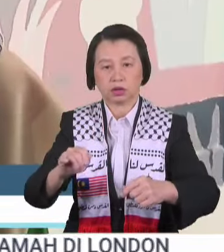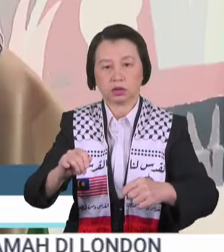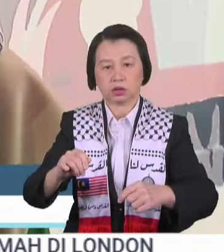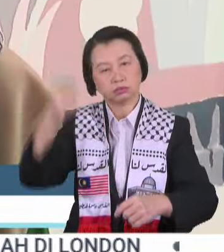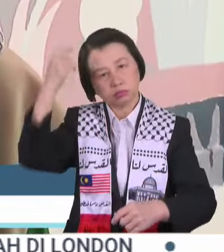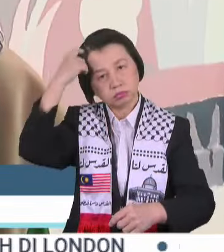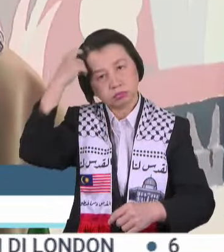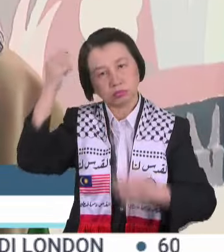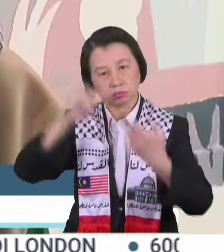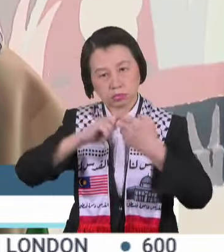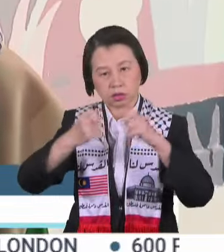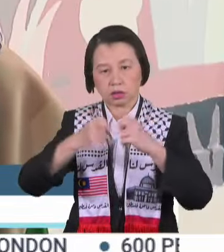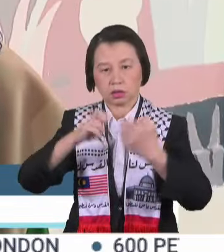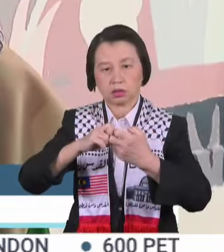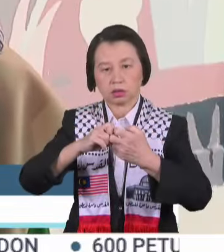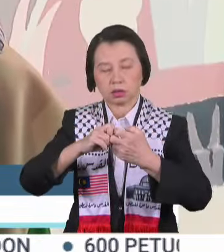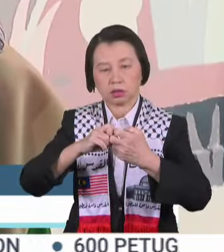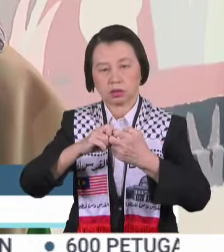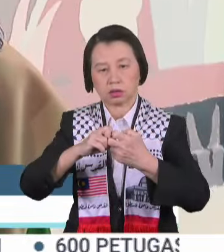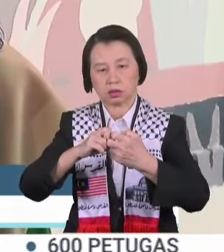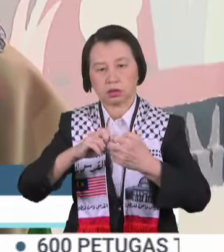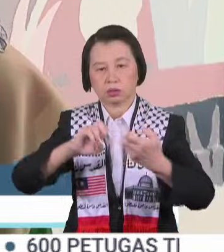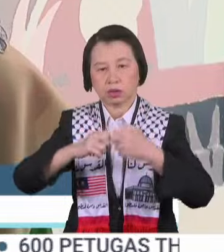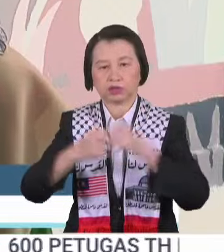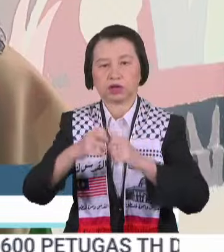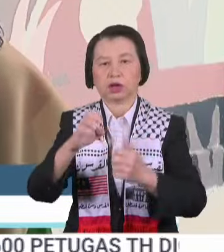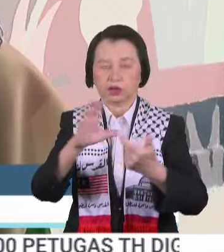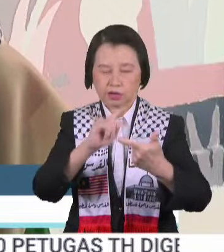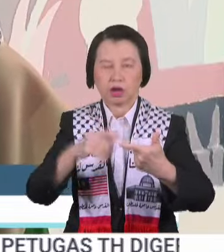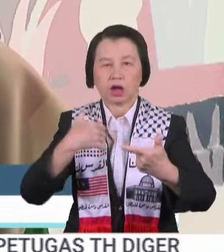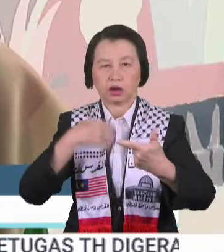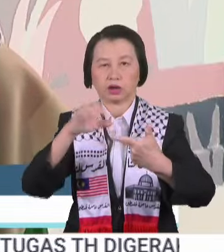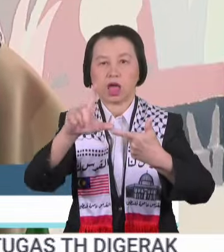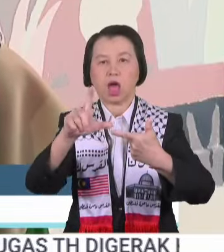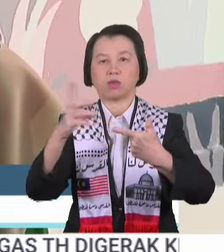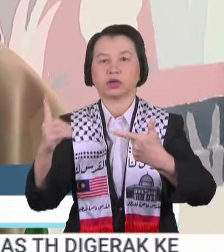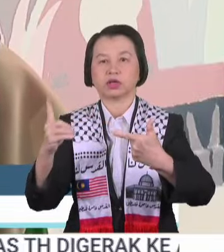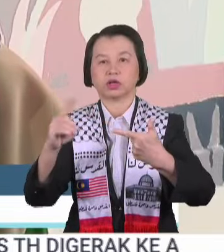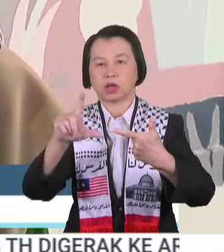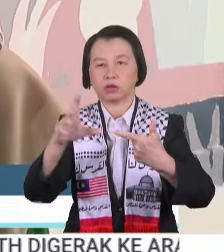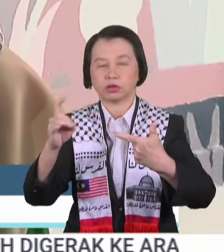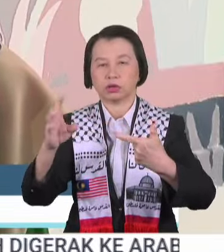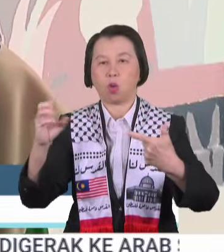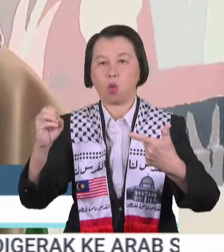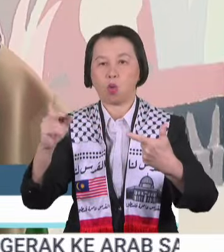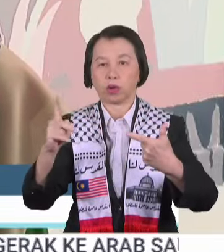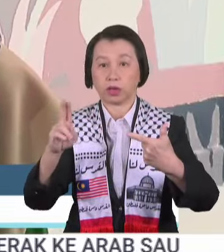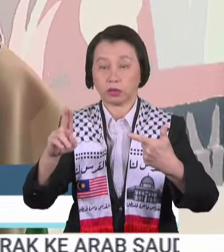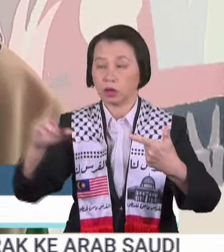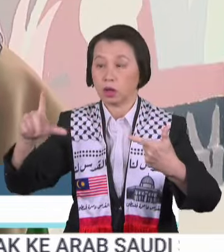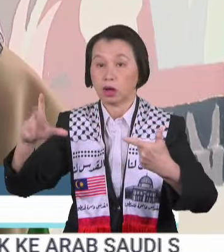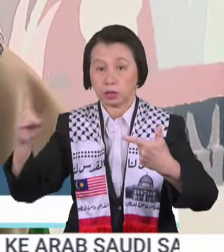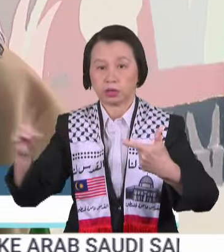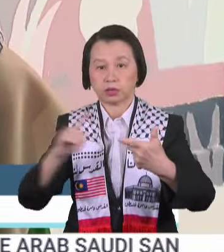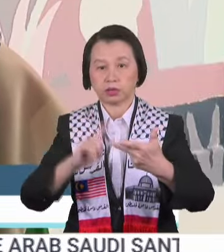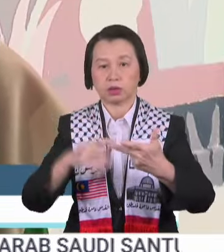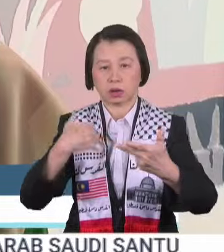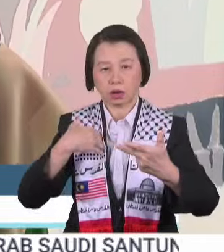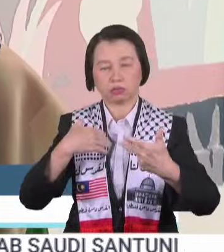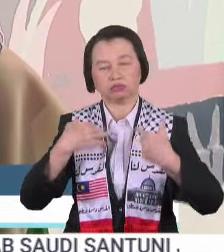akal lah, ataupun sekarang dalam kad masalah pembelajaran. Walau bagaimanapun ada juga kes-kes kita yang terdiri pada